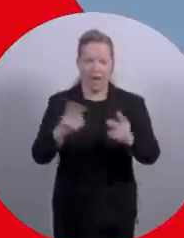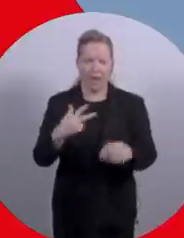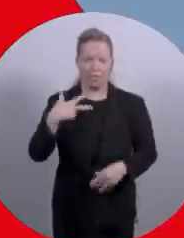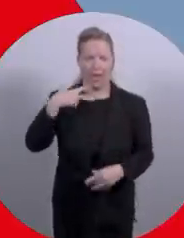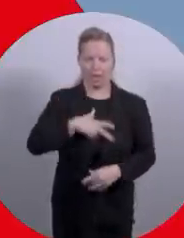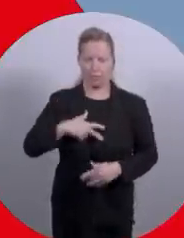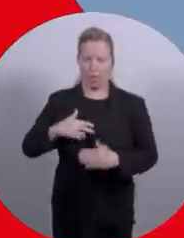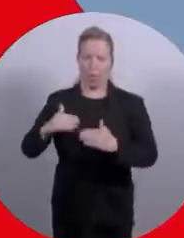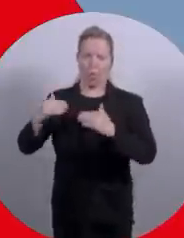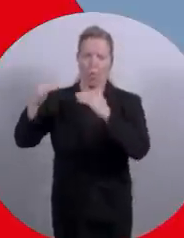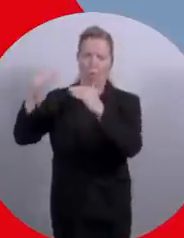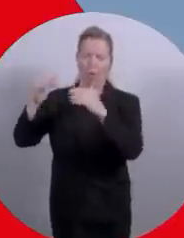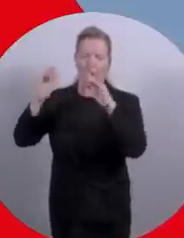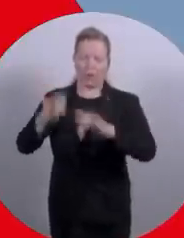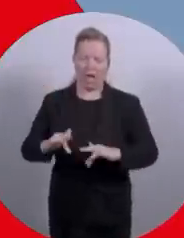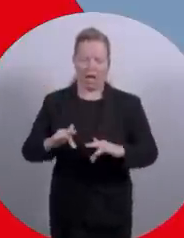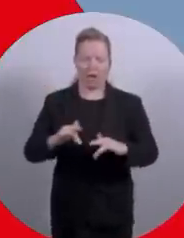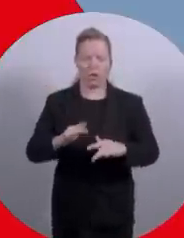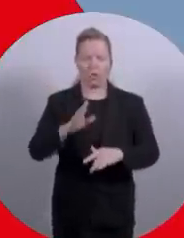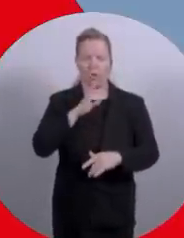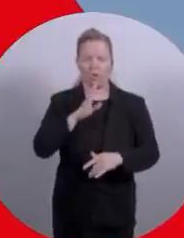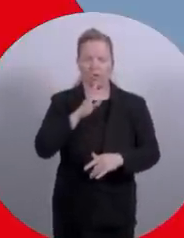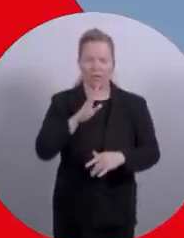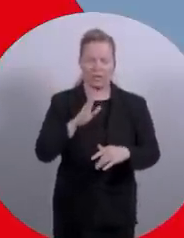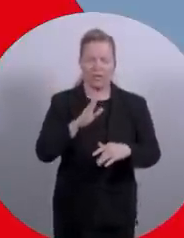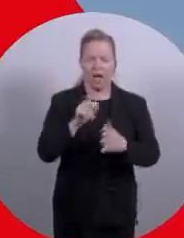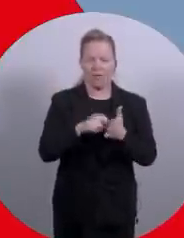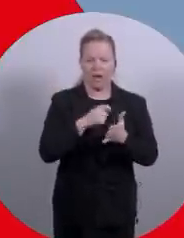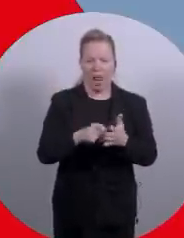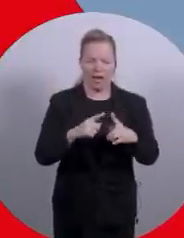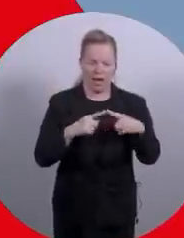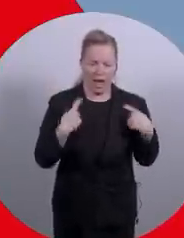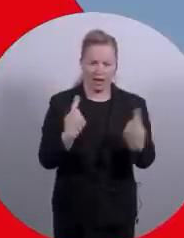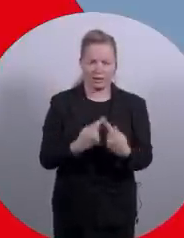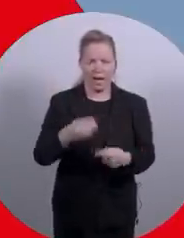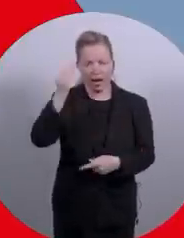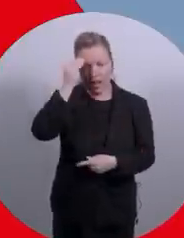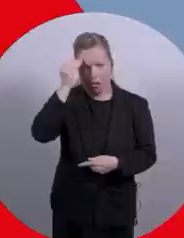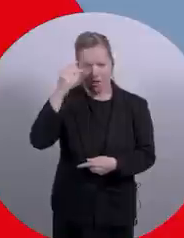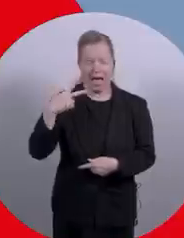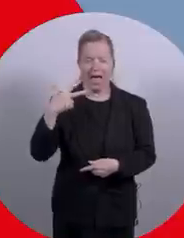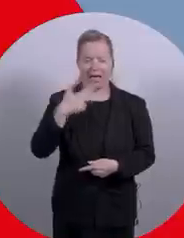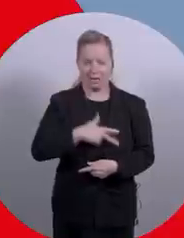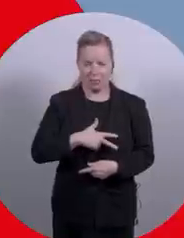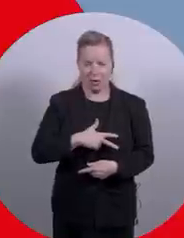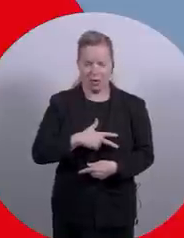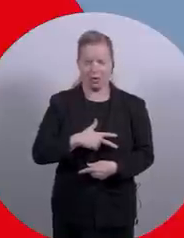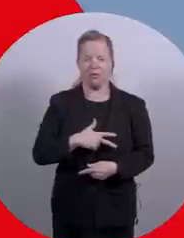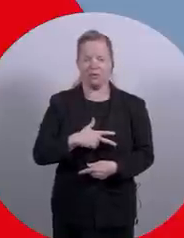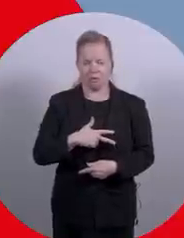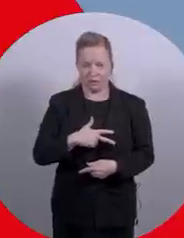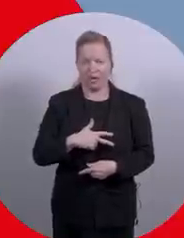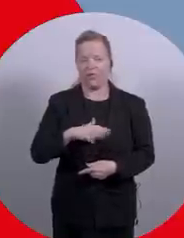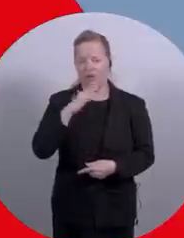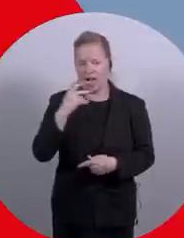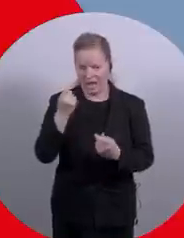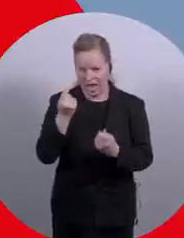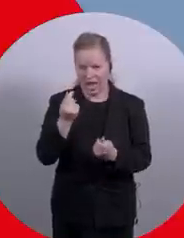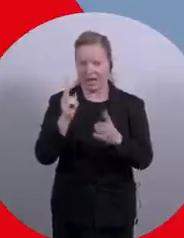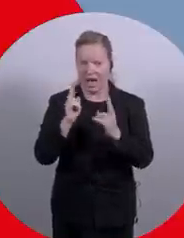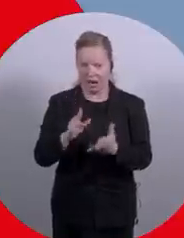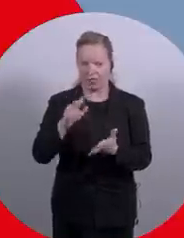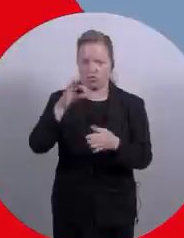hochbekomme oder wie ich aus einem sehr konservativen Wahlkreis glaubt mir die SPÖ würde sich sehr viel Geld für